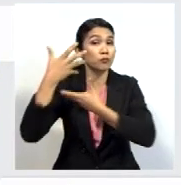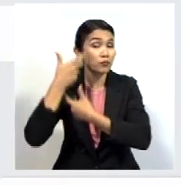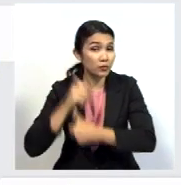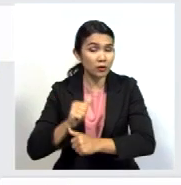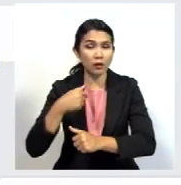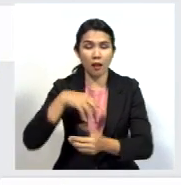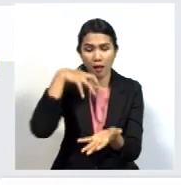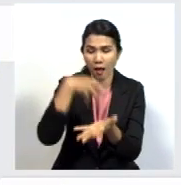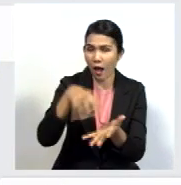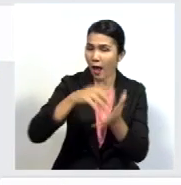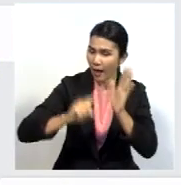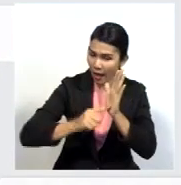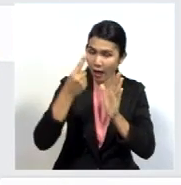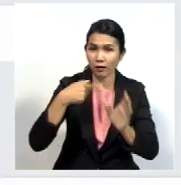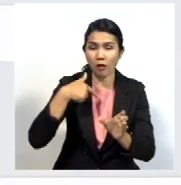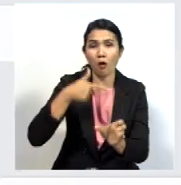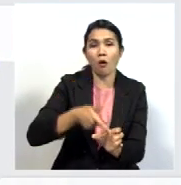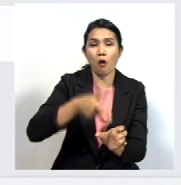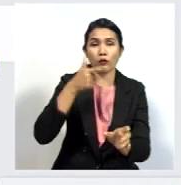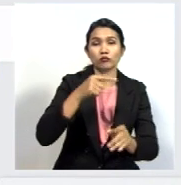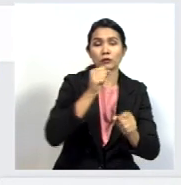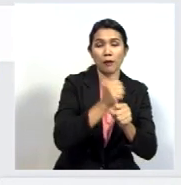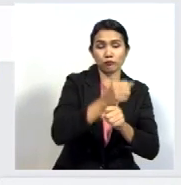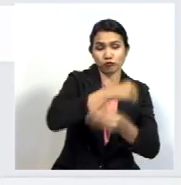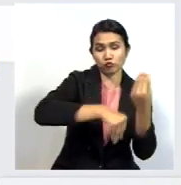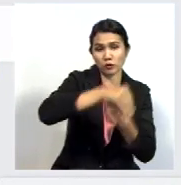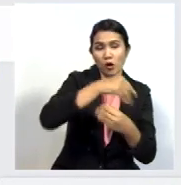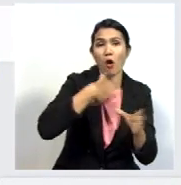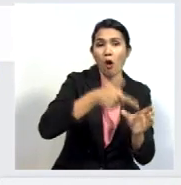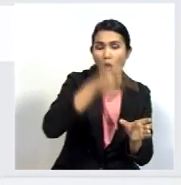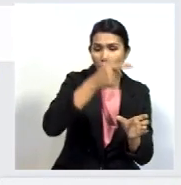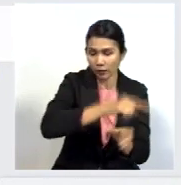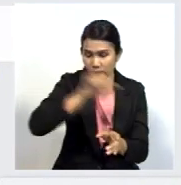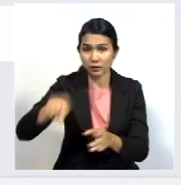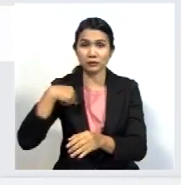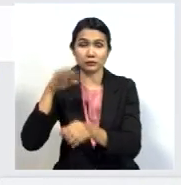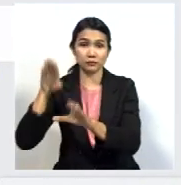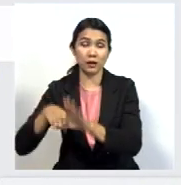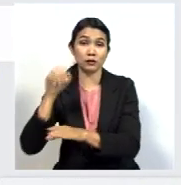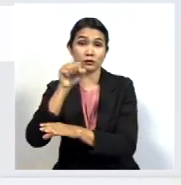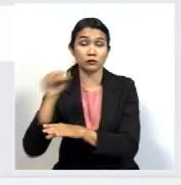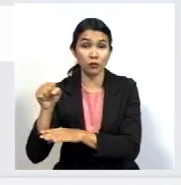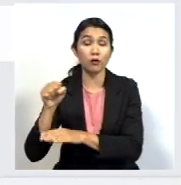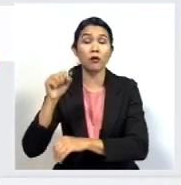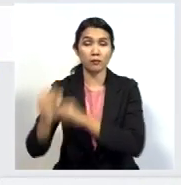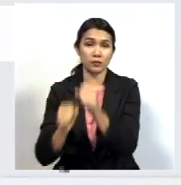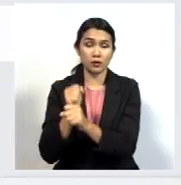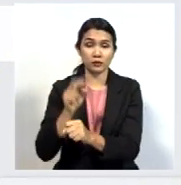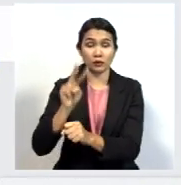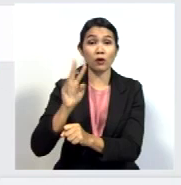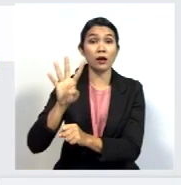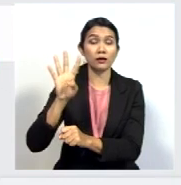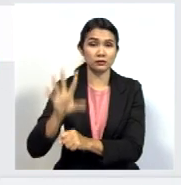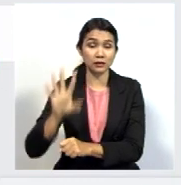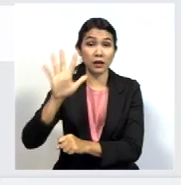แรกที่ตนตัดสินใจออกจากภาคธุรกิจมาลงสมัครเป็นสสครับในสังกัดของพรรคประชาธิปัตย์เมื่อปี